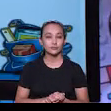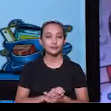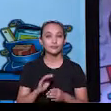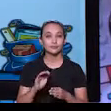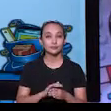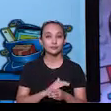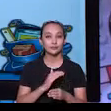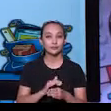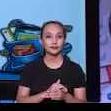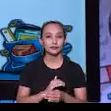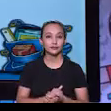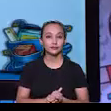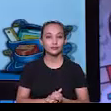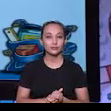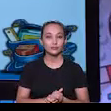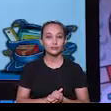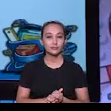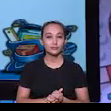Молодцы.